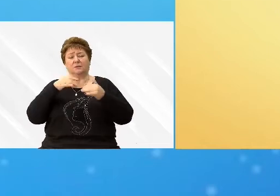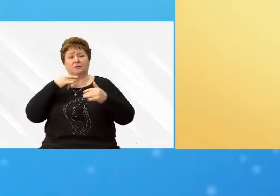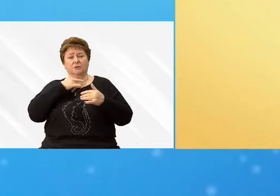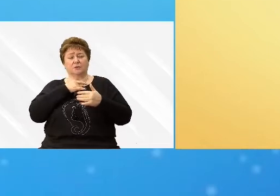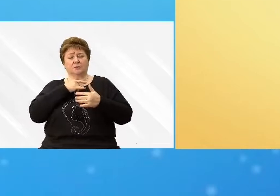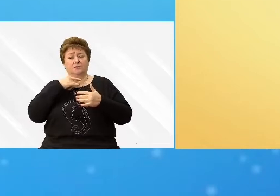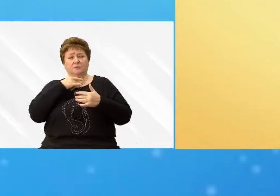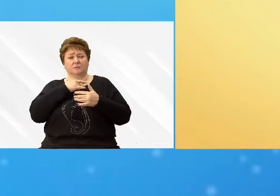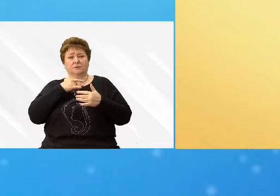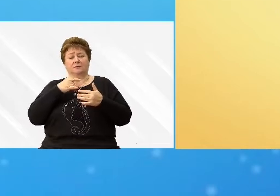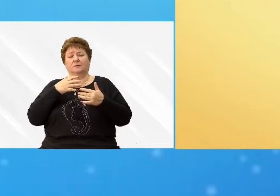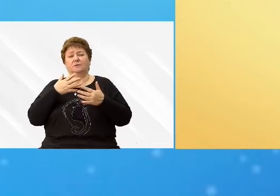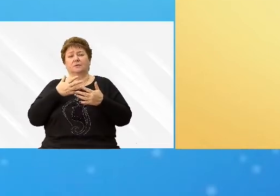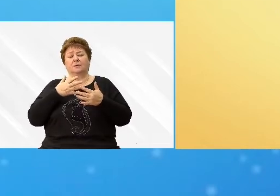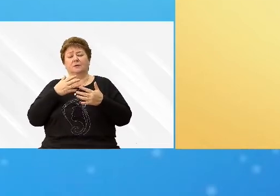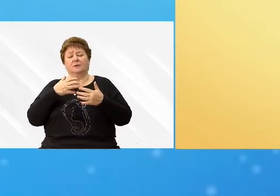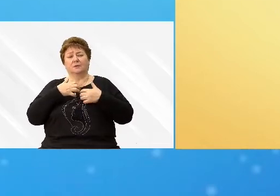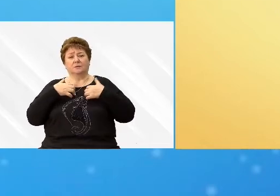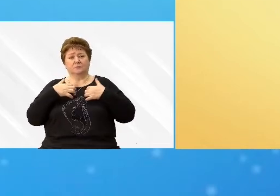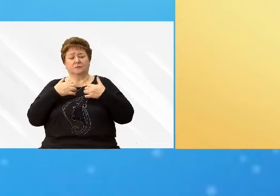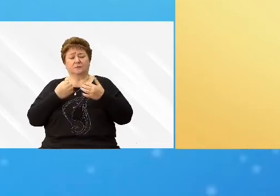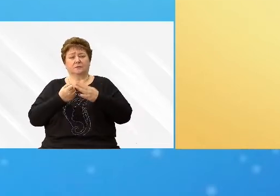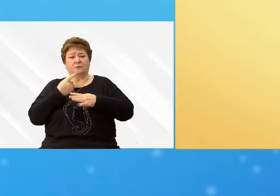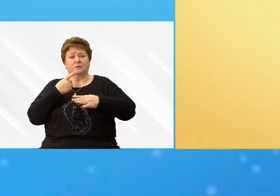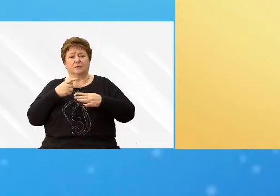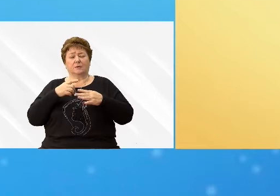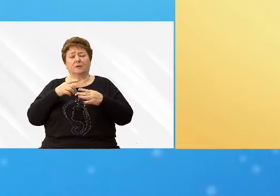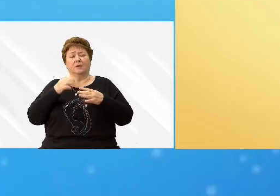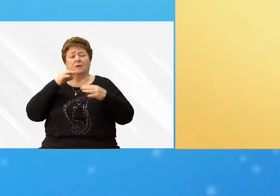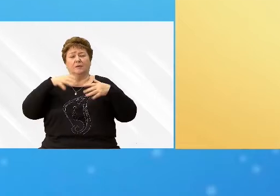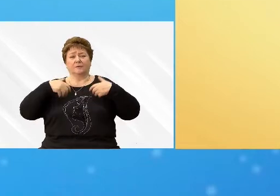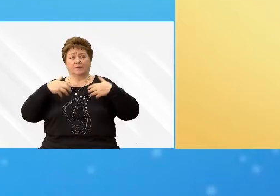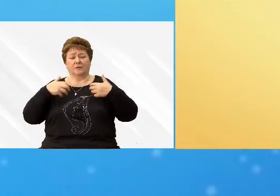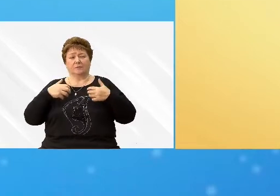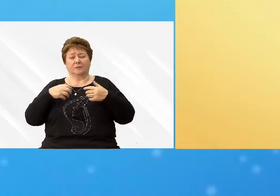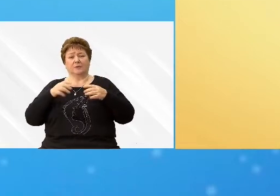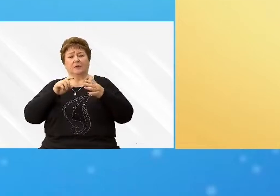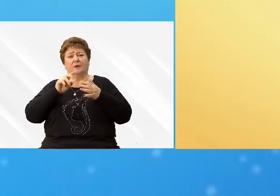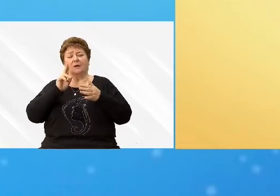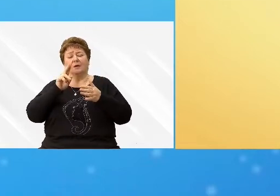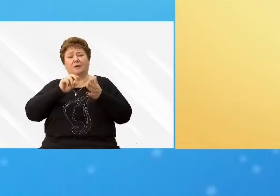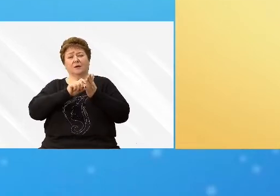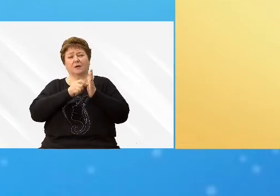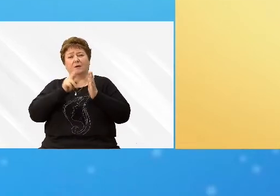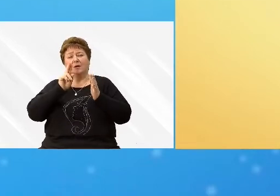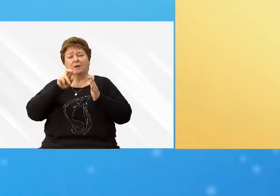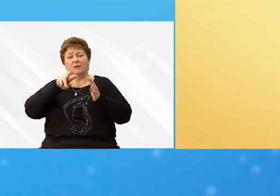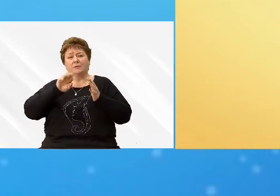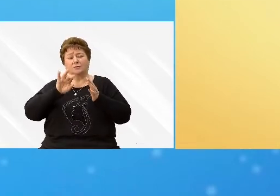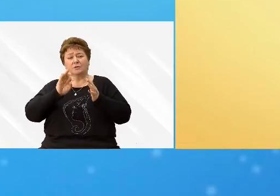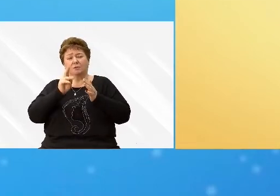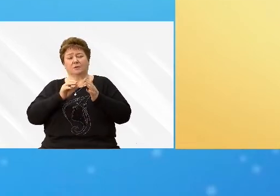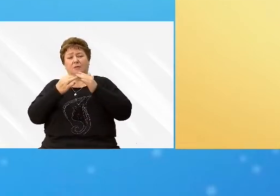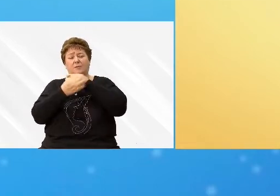происхождения витамины и балластные вещества то есть клетчатка последняя в нашем